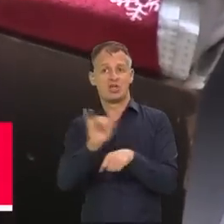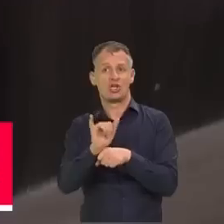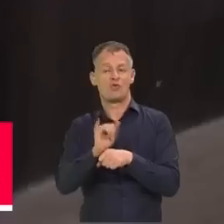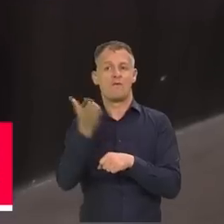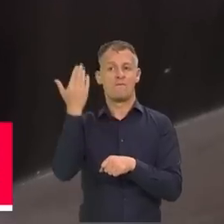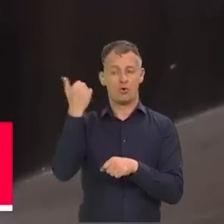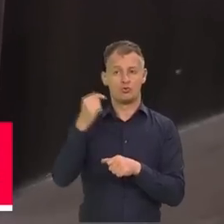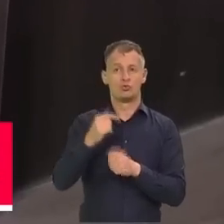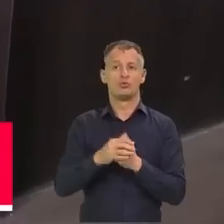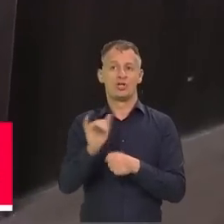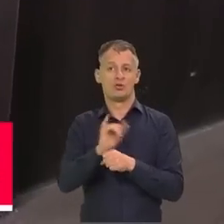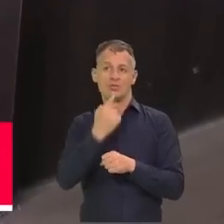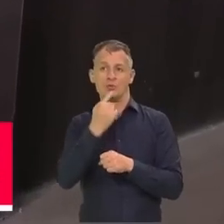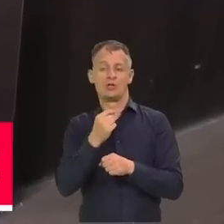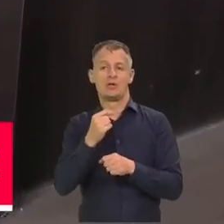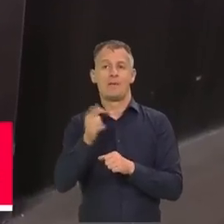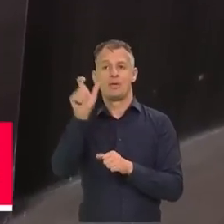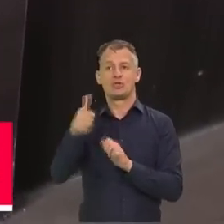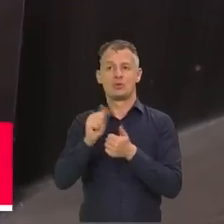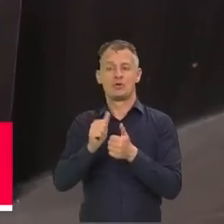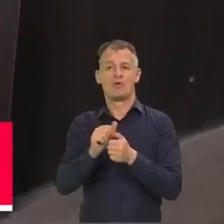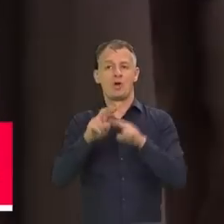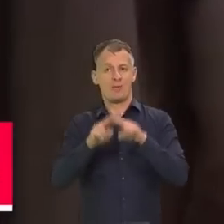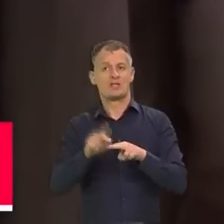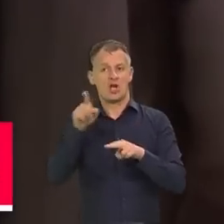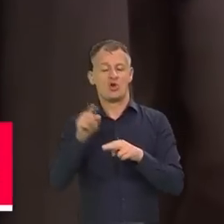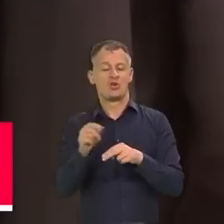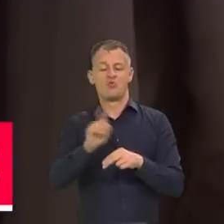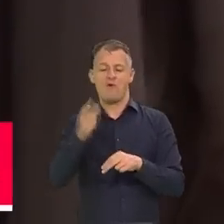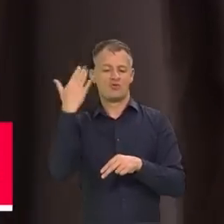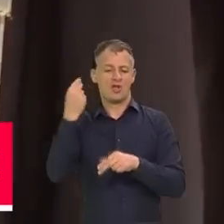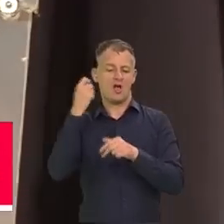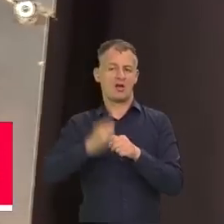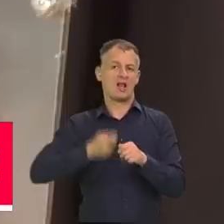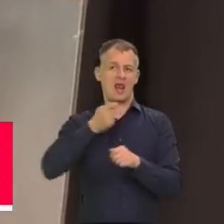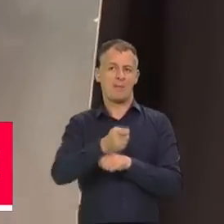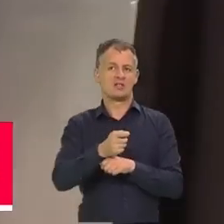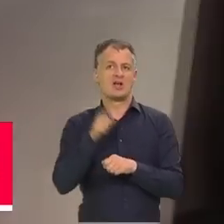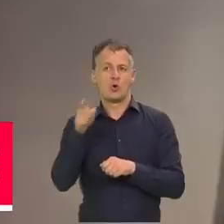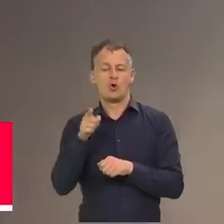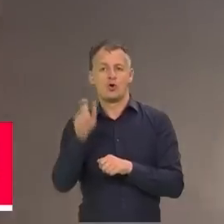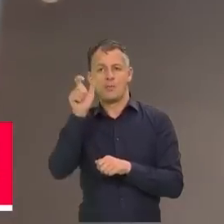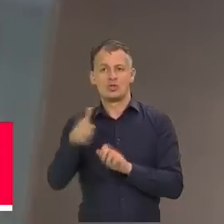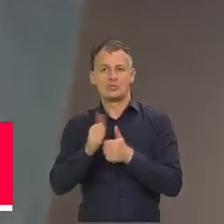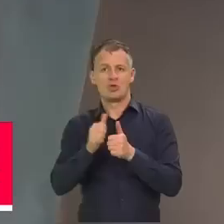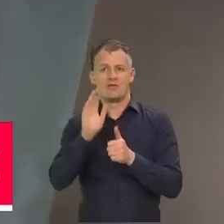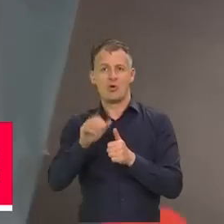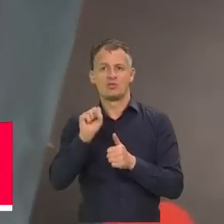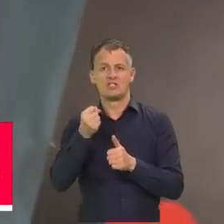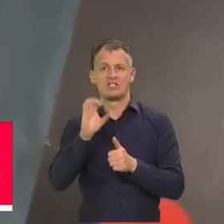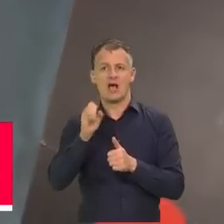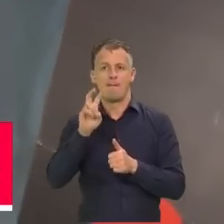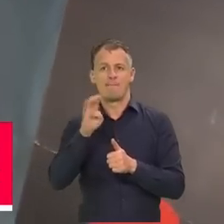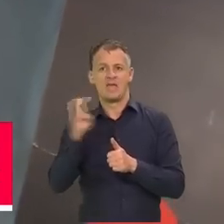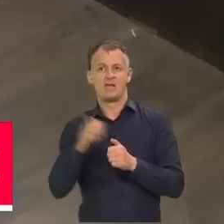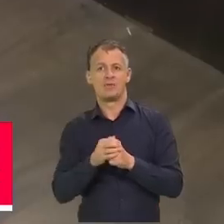spun că în perioada în care sportivii au stat la campionatele naționale, ei nu au fost sesizați de faptul că sportivii ar avea scabie. Ăștia de la Orșov au fost la noi